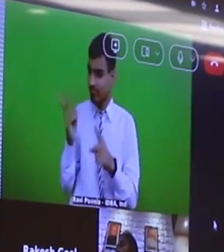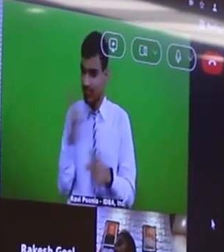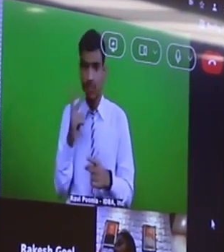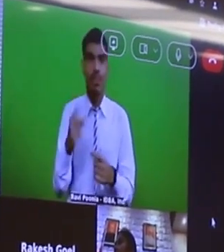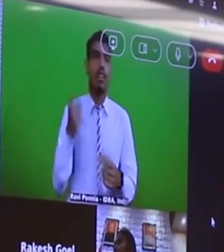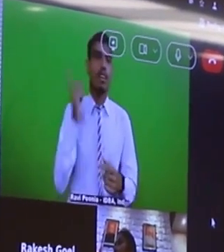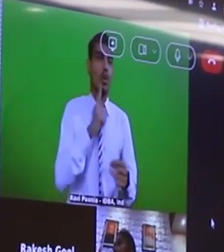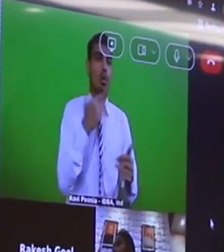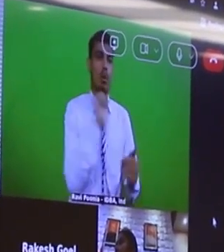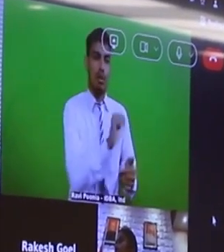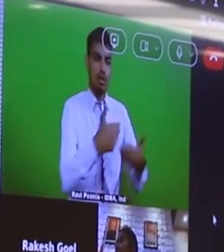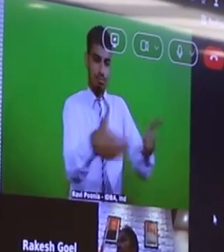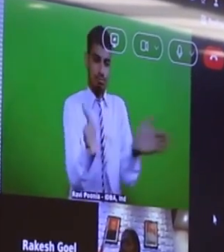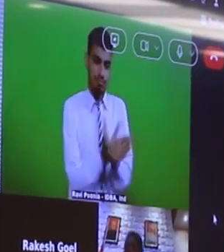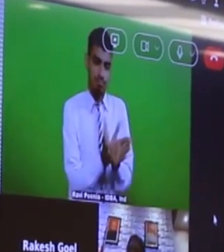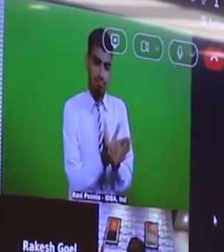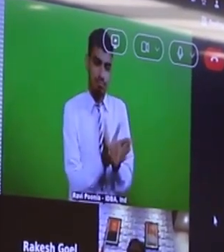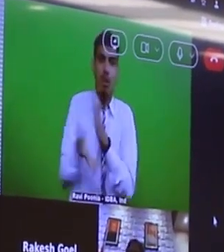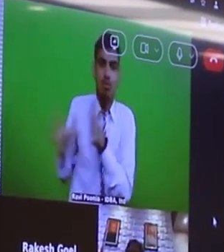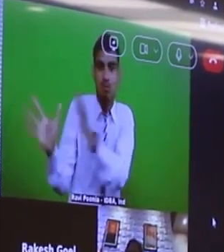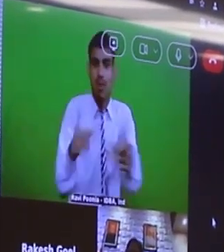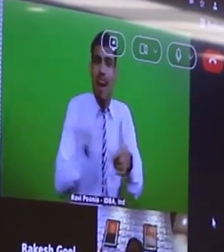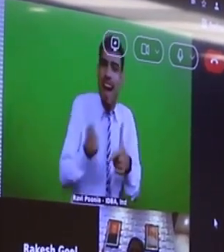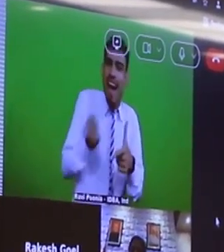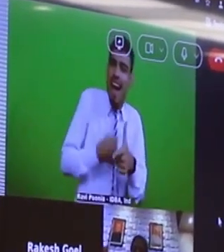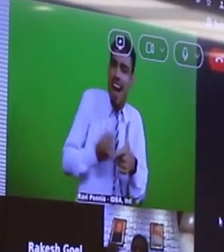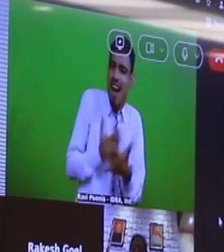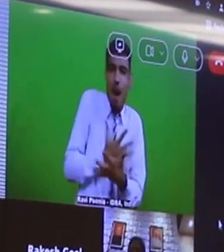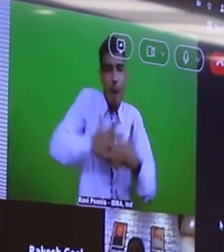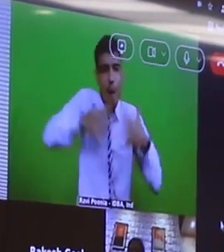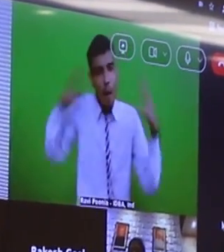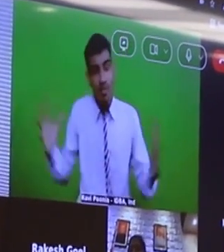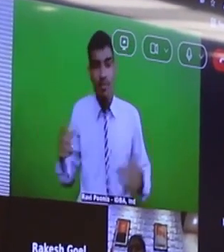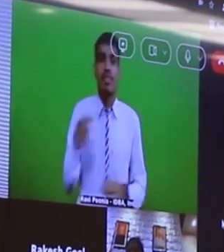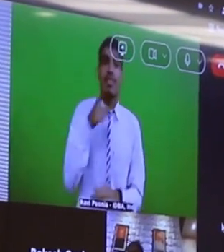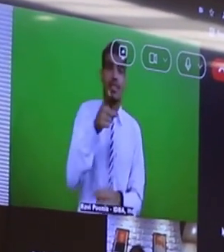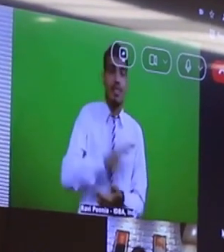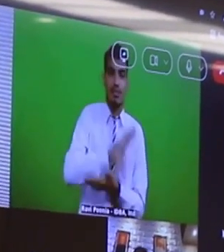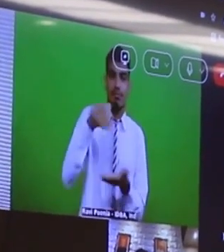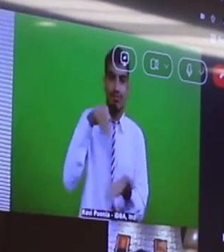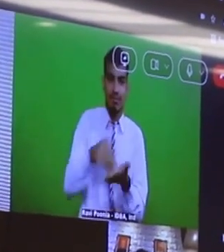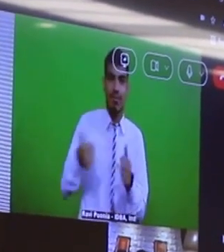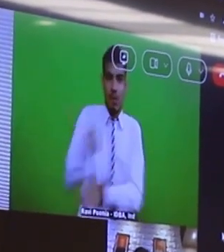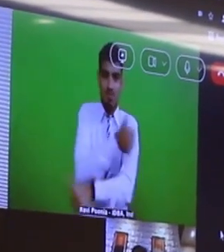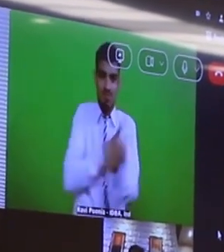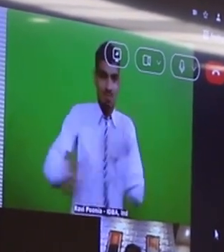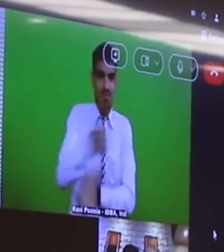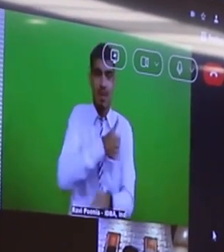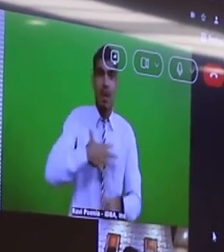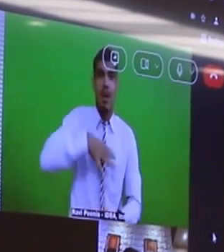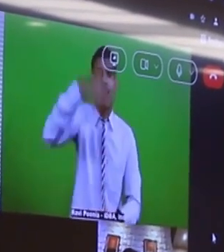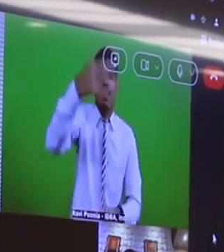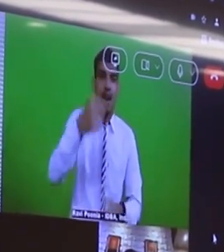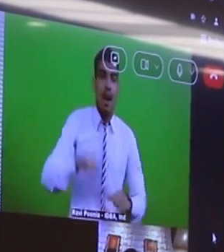मैं जोक्स पढ़ता भी रहता हूँ, जोक्स की वीडियोस देखता रहता हूँ और अपने डेफ समुदाय में भी हमेशा चुटकुले वगैरह बताता रहता हूँ।